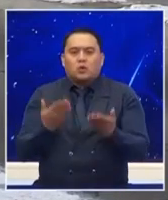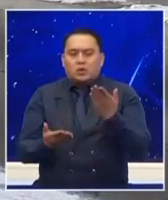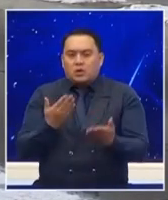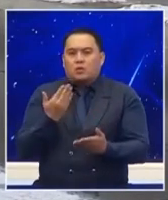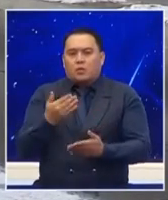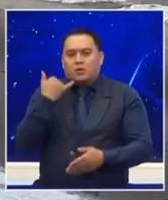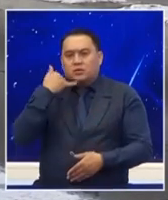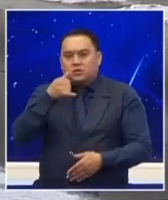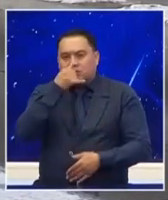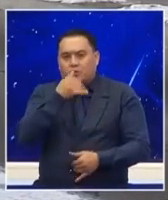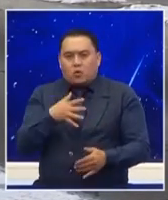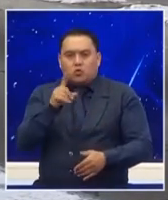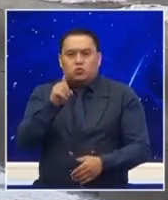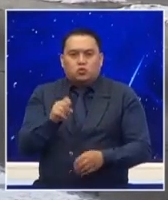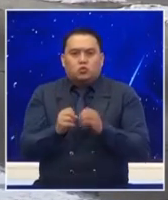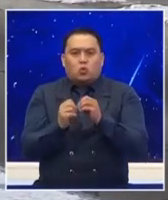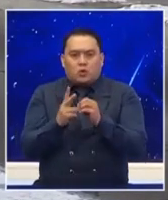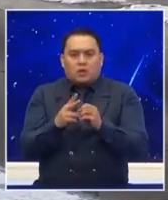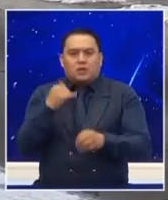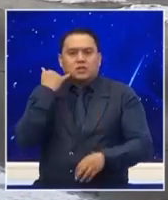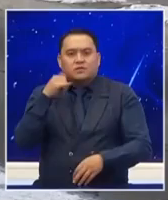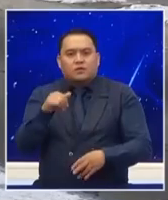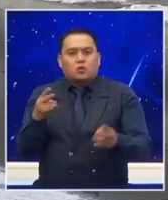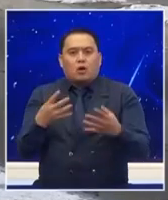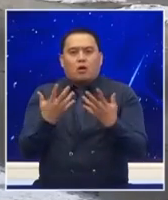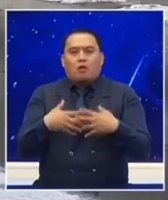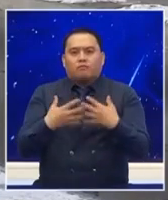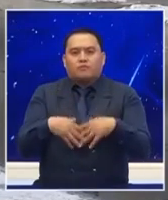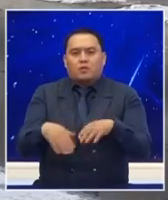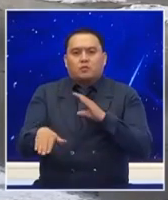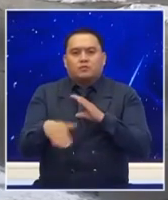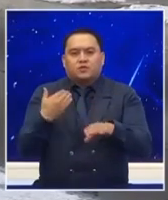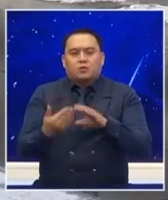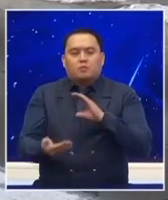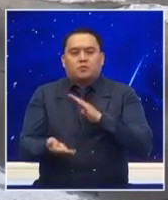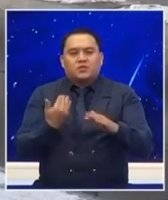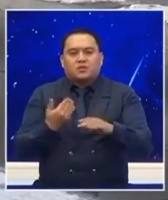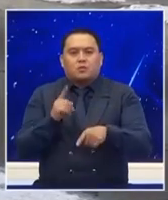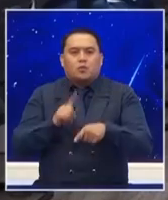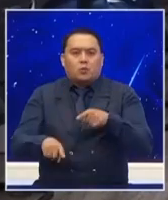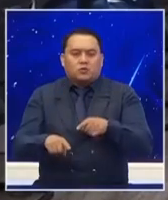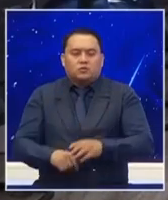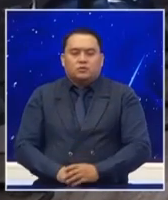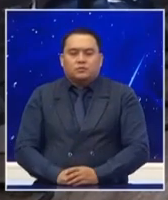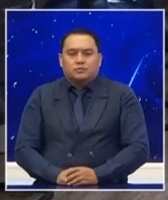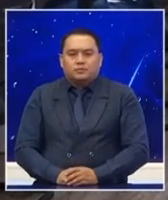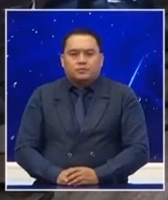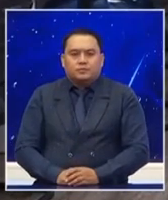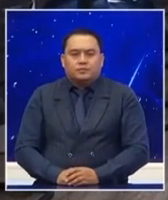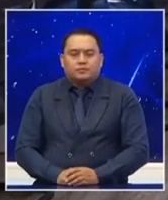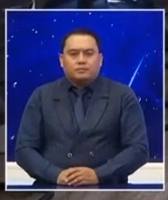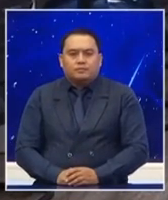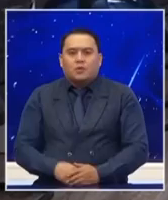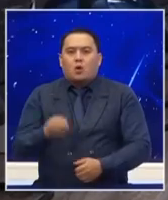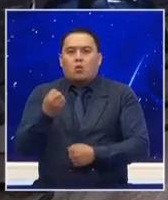да хабарласа алмасаңыздар, 112-ке звондауға жет. Олар автоматты түрде жедел жәрдем қызметімен байланыстырады. Жалпы